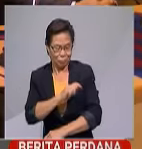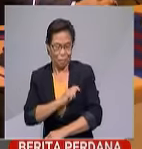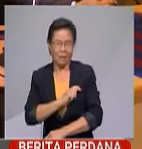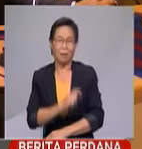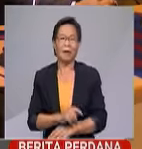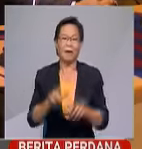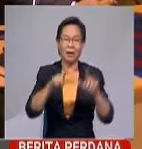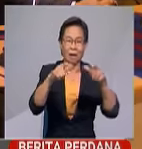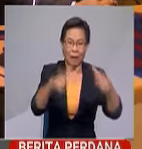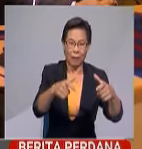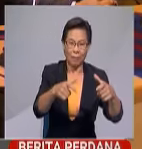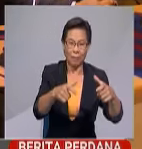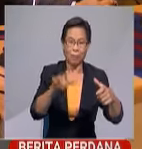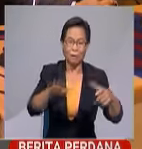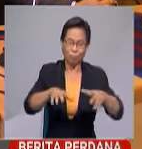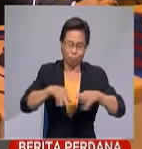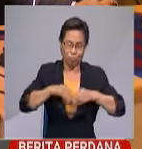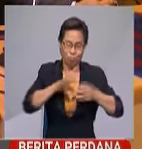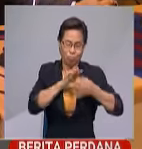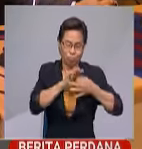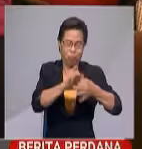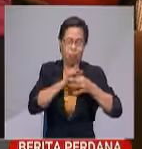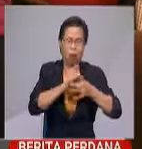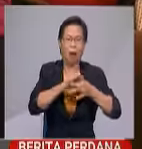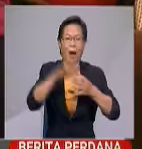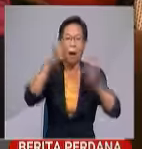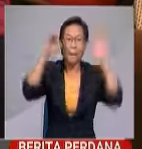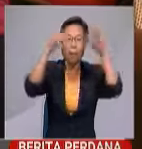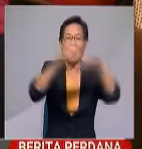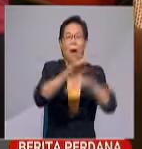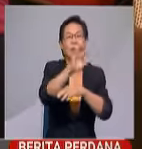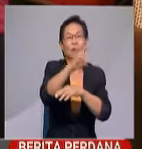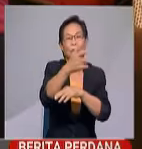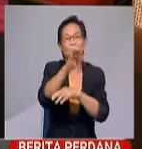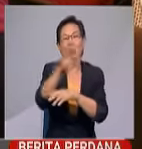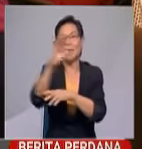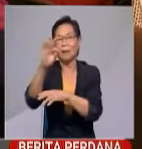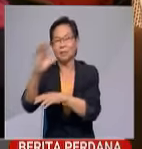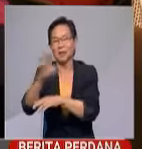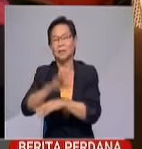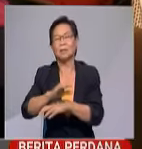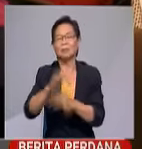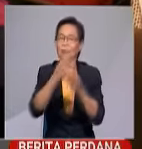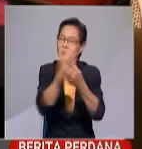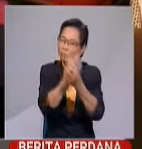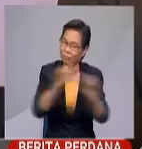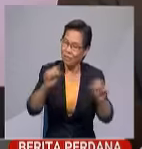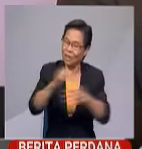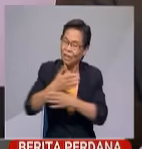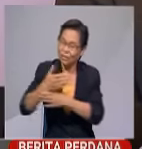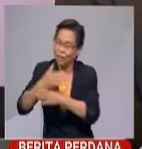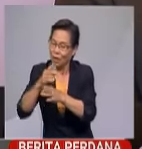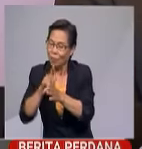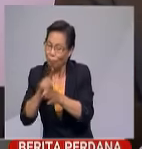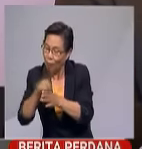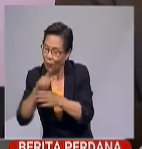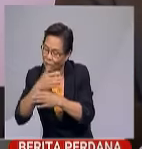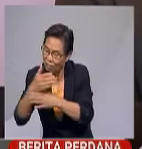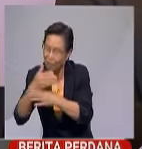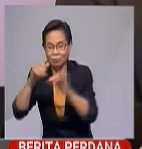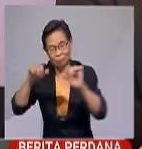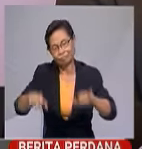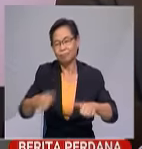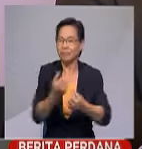Bagi kelab Levante, pihaknya menyambut baik kerjasama dengan Pahang Rangers FC dan bersedia berkongsi kepakaran. And we share with